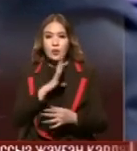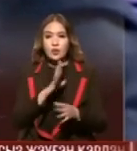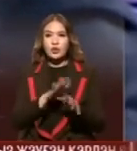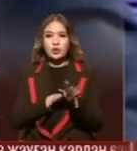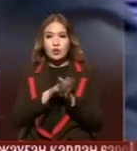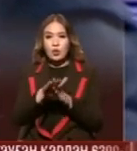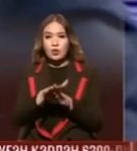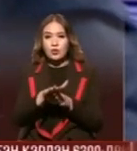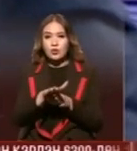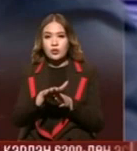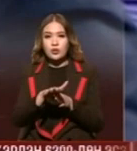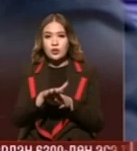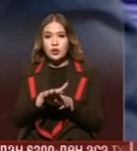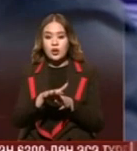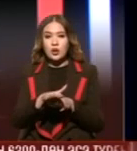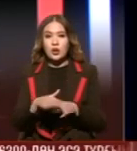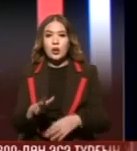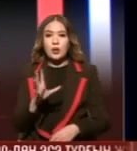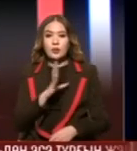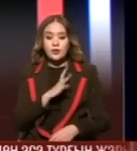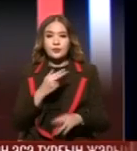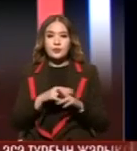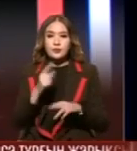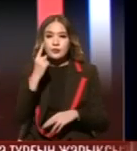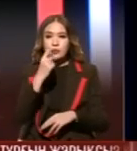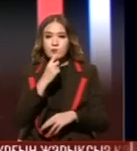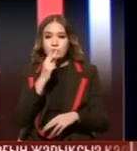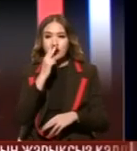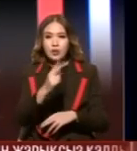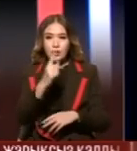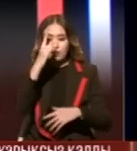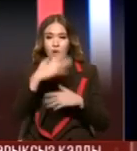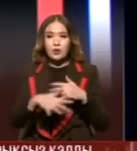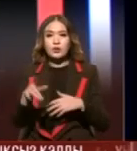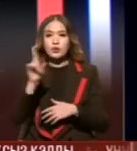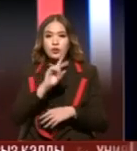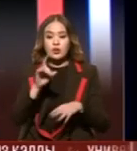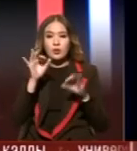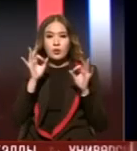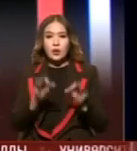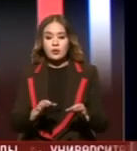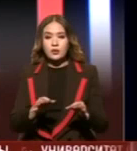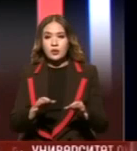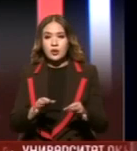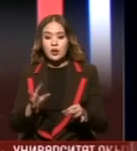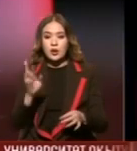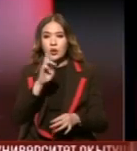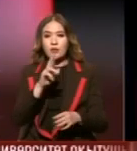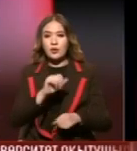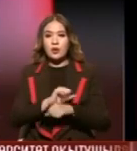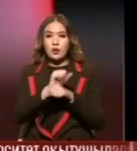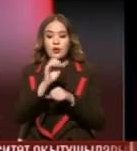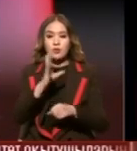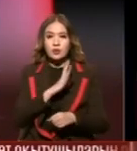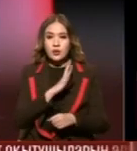қанды араластық. Сол кезде біздің көзіміз жеткені шын мәнінде сол қаңтар оқиғасы барысында